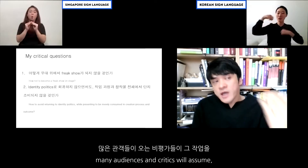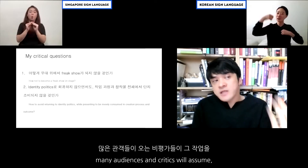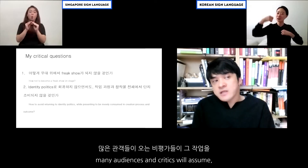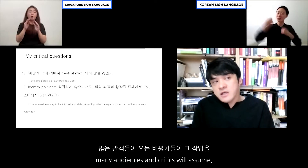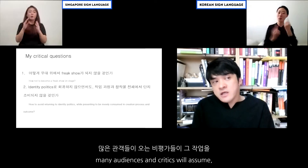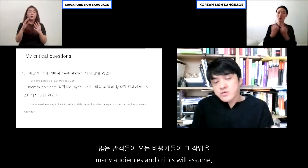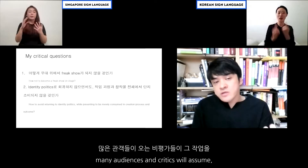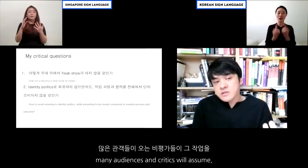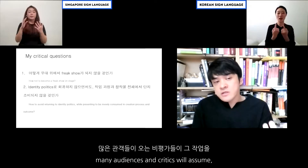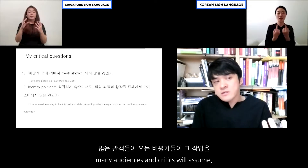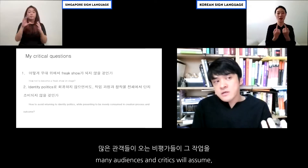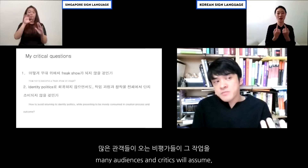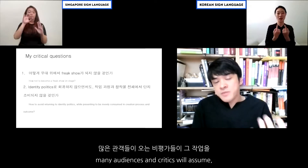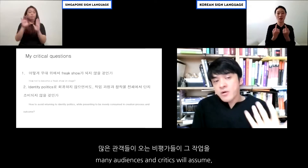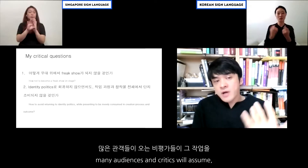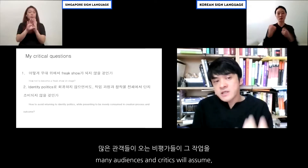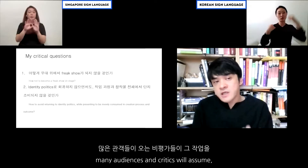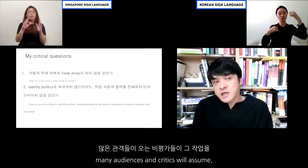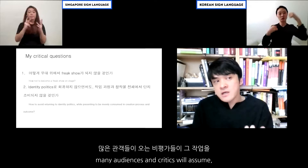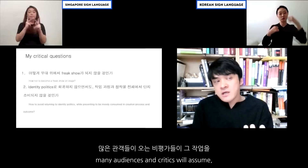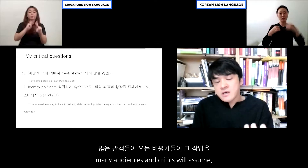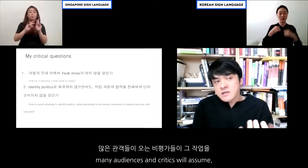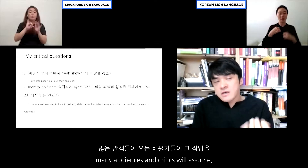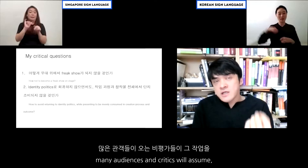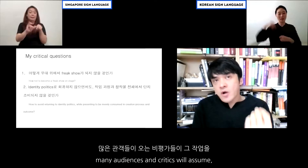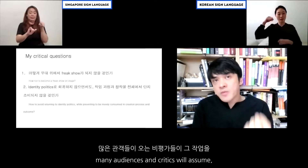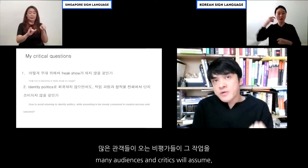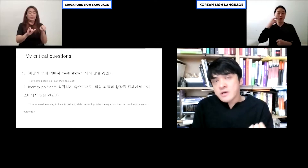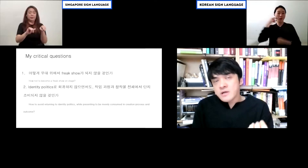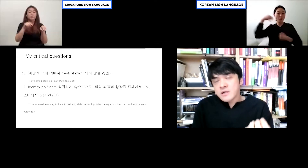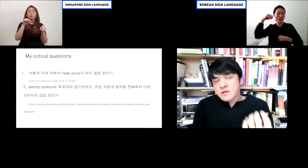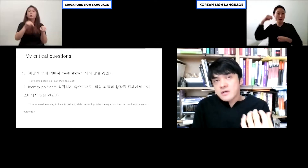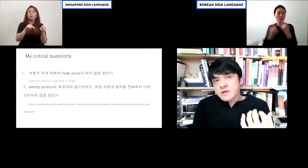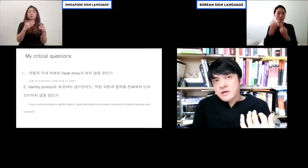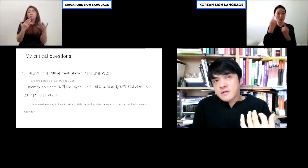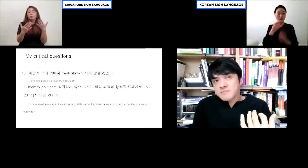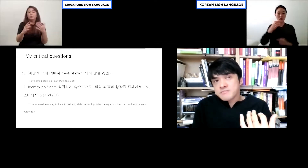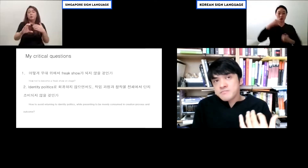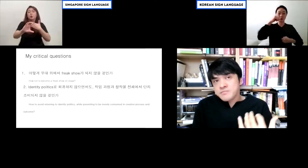많은 관객들이 또는 비평가들이 그 작업을